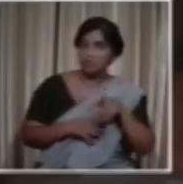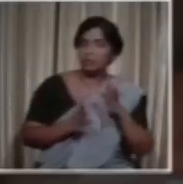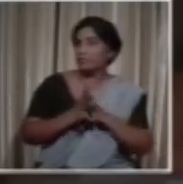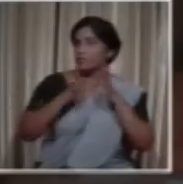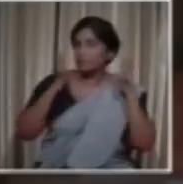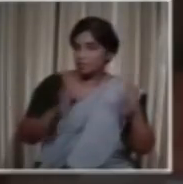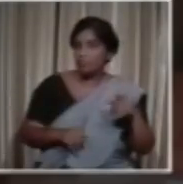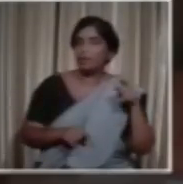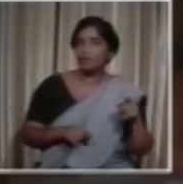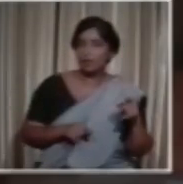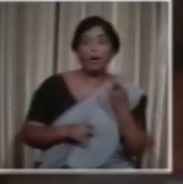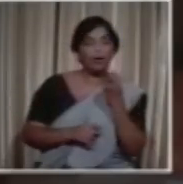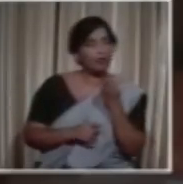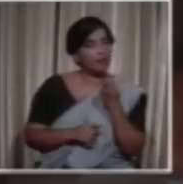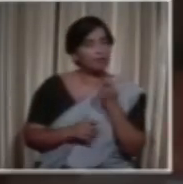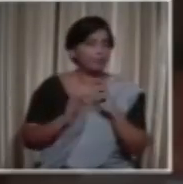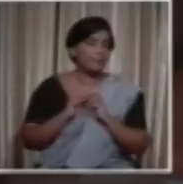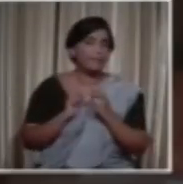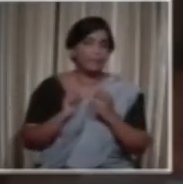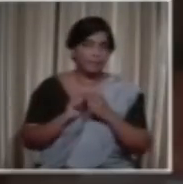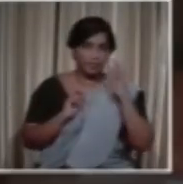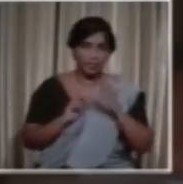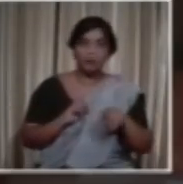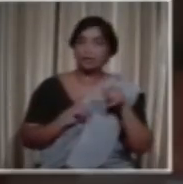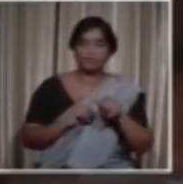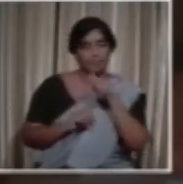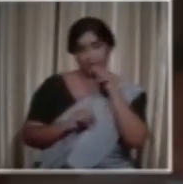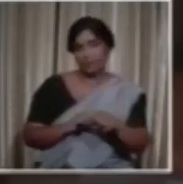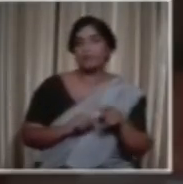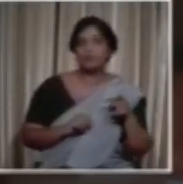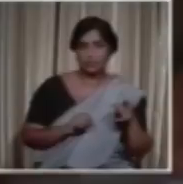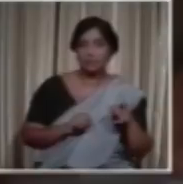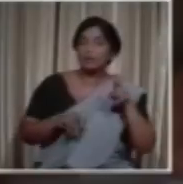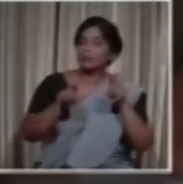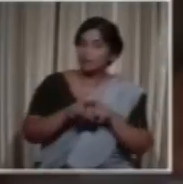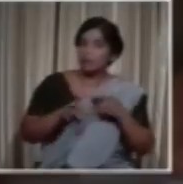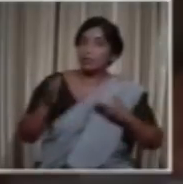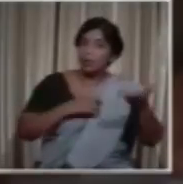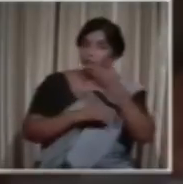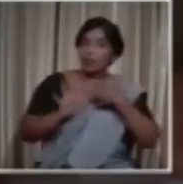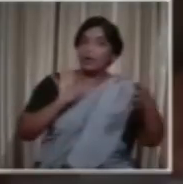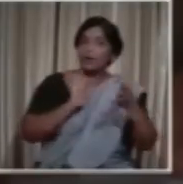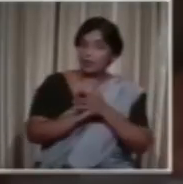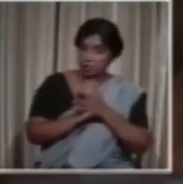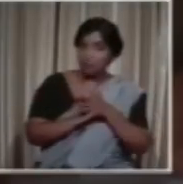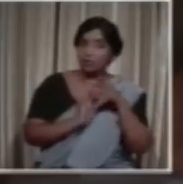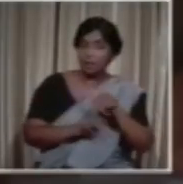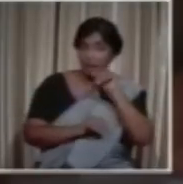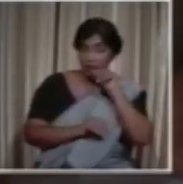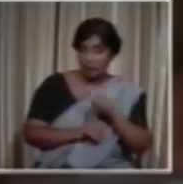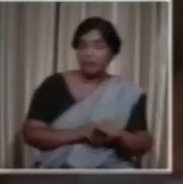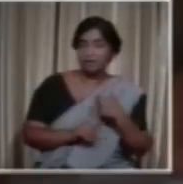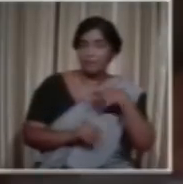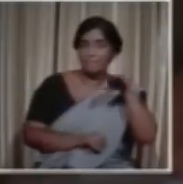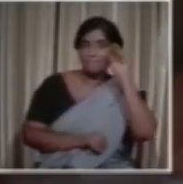විශාලතම ආර්ථික අර්බුදය ඒක කතා දෙකක් නෑ ඒ හින්දා තමයි අපි සියලු දෙනාම එකතු වෙලා මේ සත්‍ය අපි